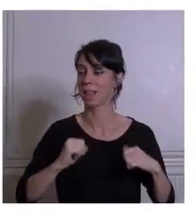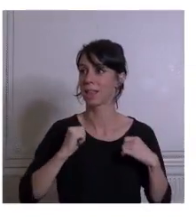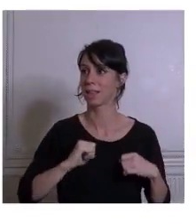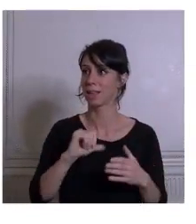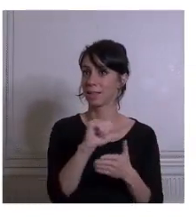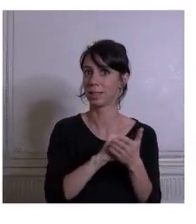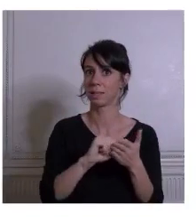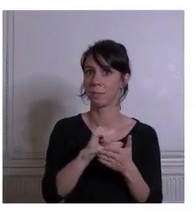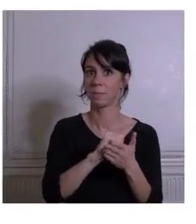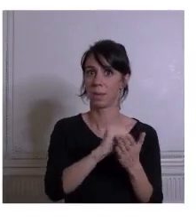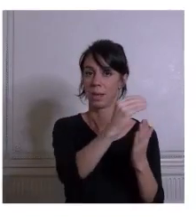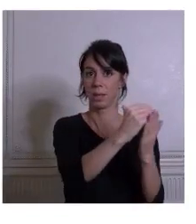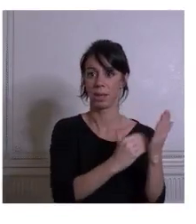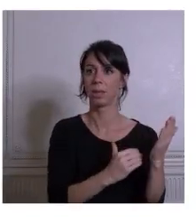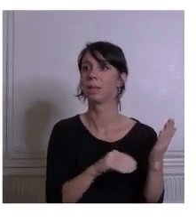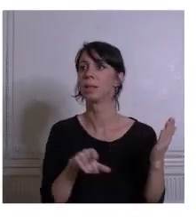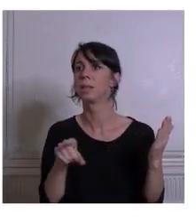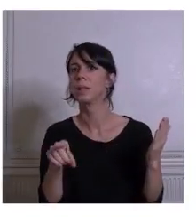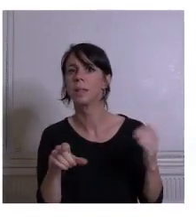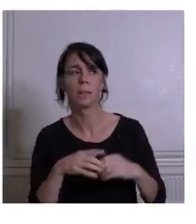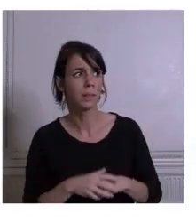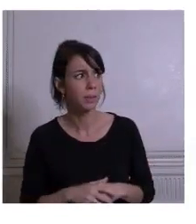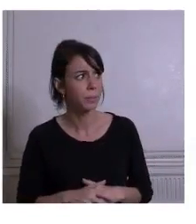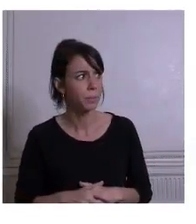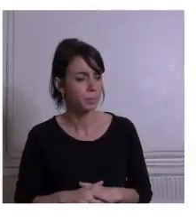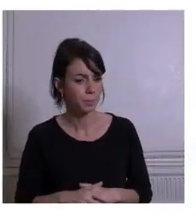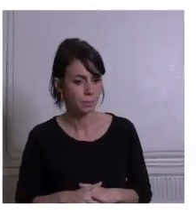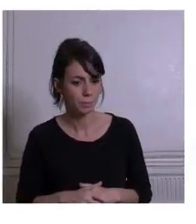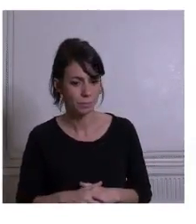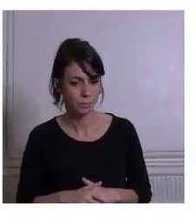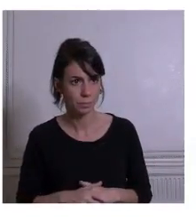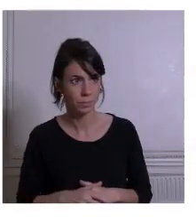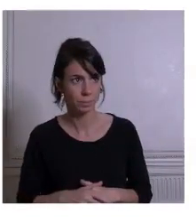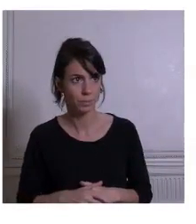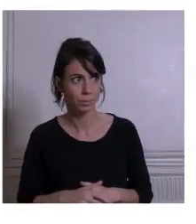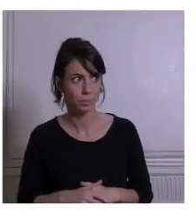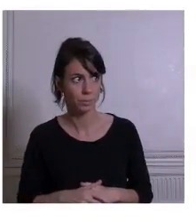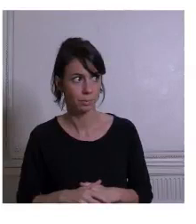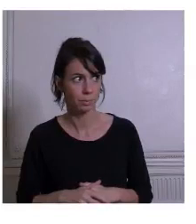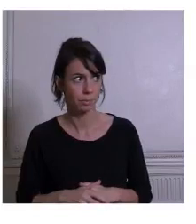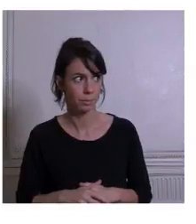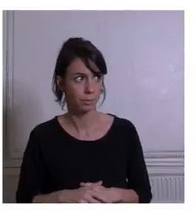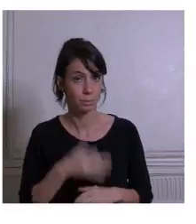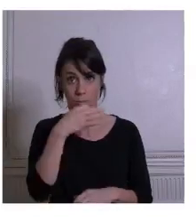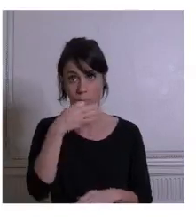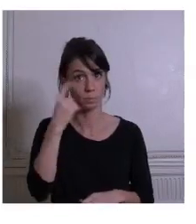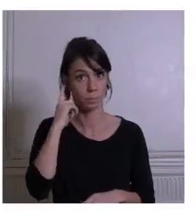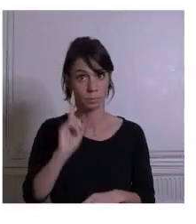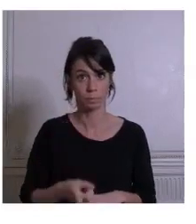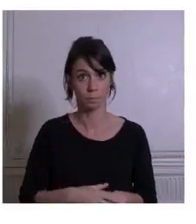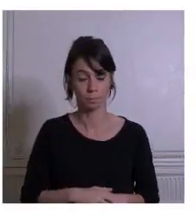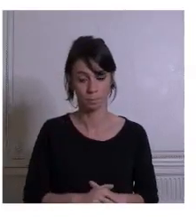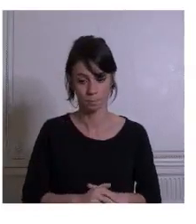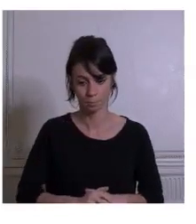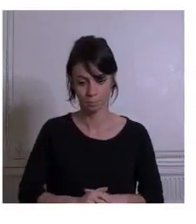23. Bon, il se trouve que d'habitude, je demande au service de me communiquer le tableau récapitulatif. Là, ça concerne